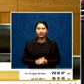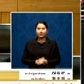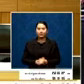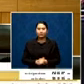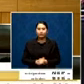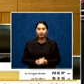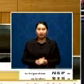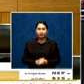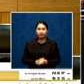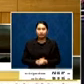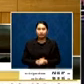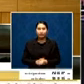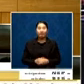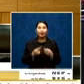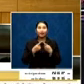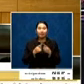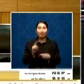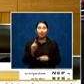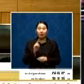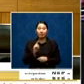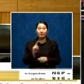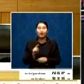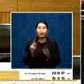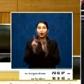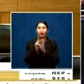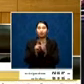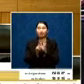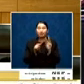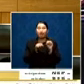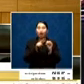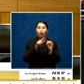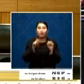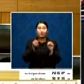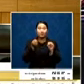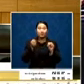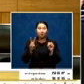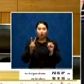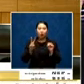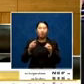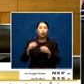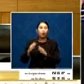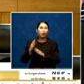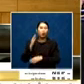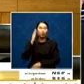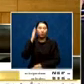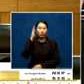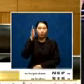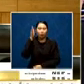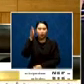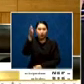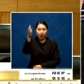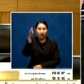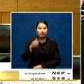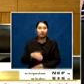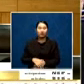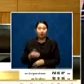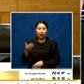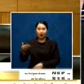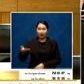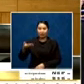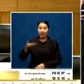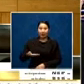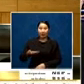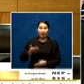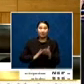ทีม็อบต่าง ๆ ม็อบประเด็นปัญหาเกษตรกรอะไรเงี้ย ก็สมัยรุ่นคุณธนาธรเลยนะ ใช่